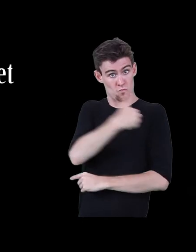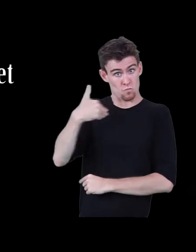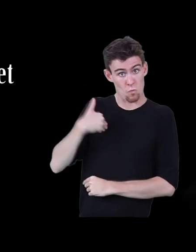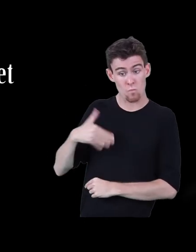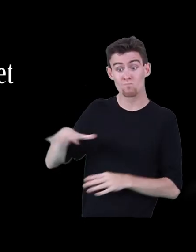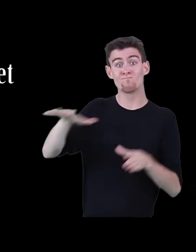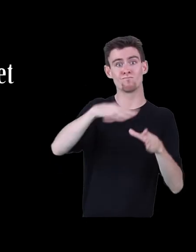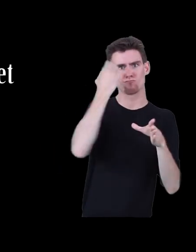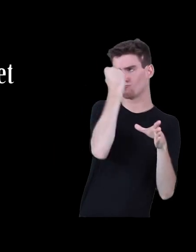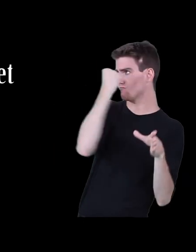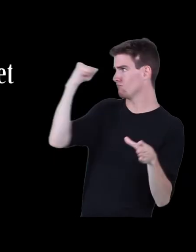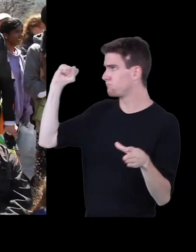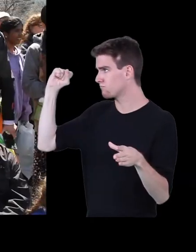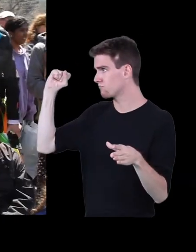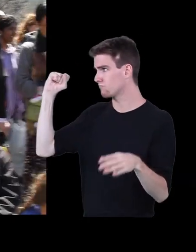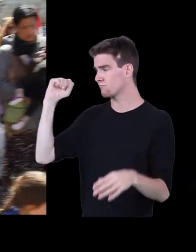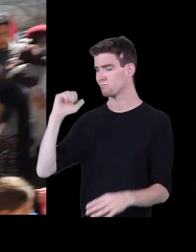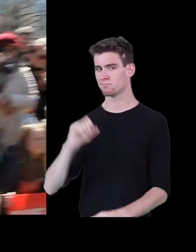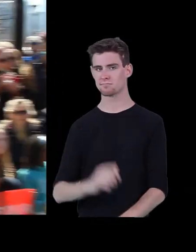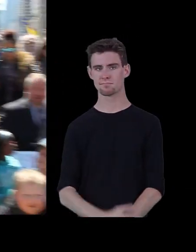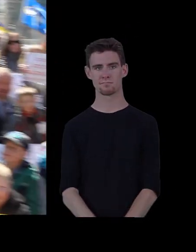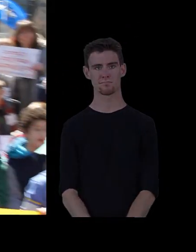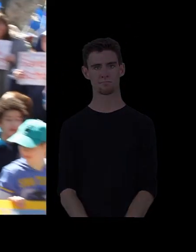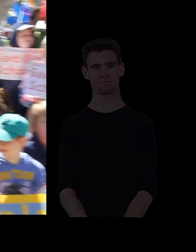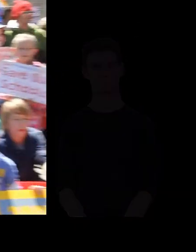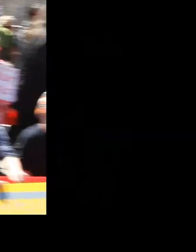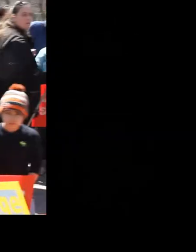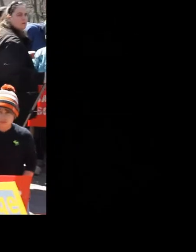communautés se joignent pour manifester à Queen's Park.